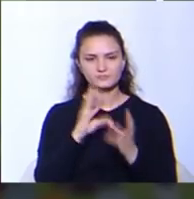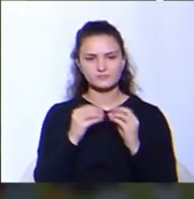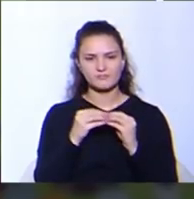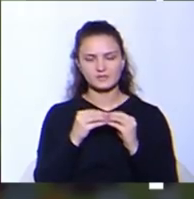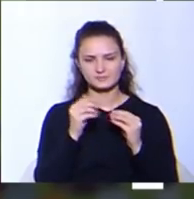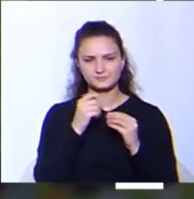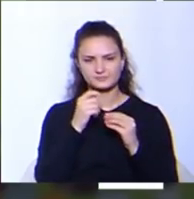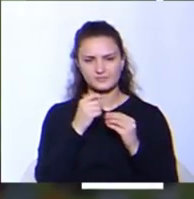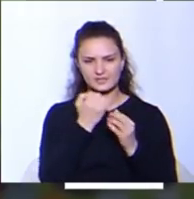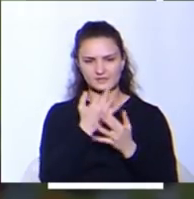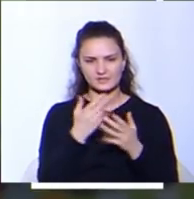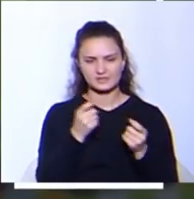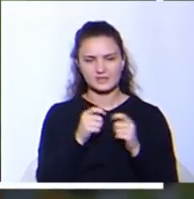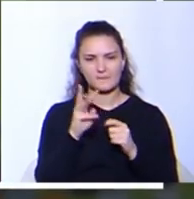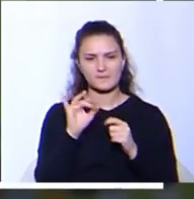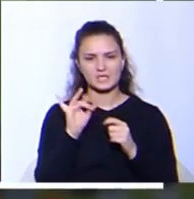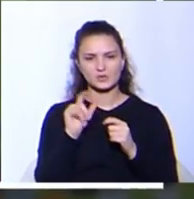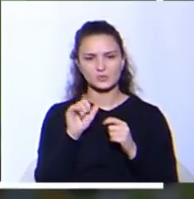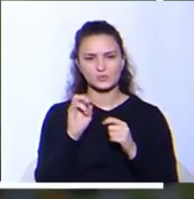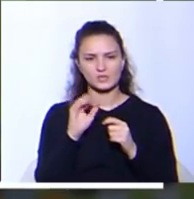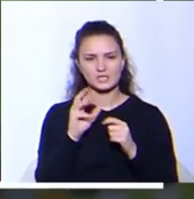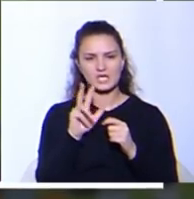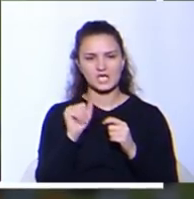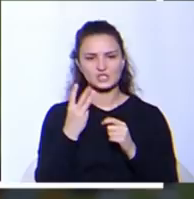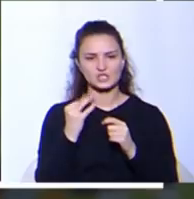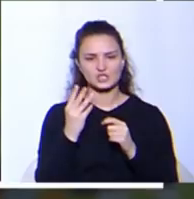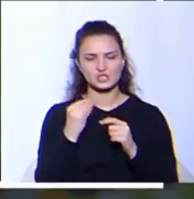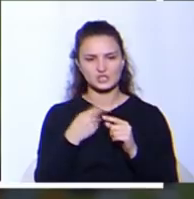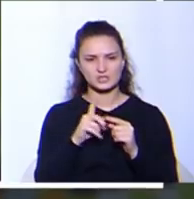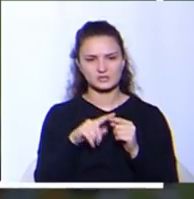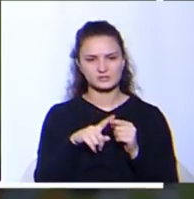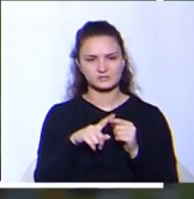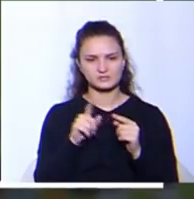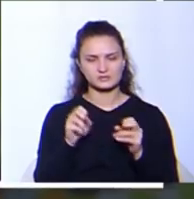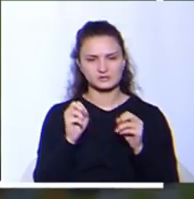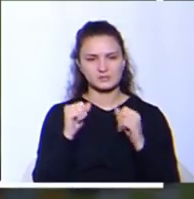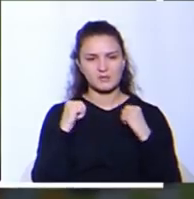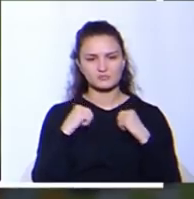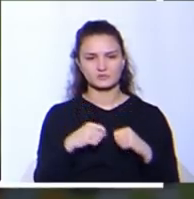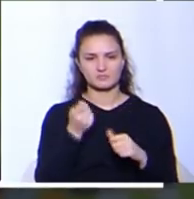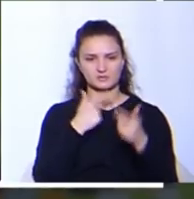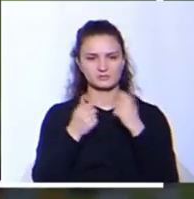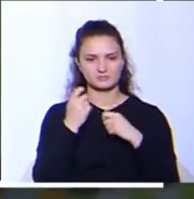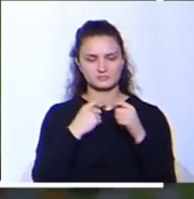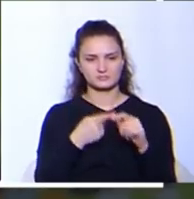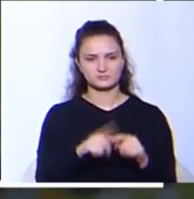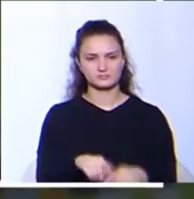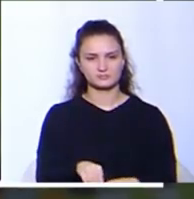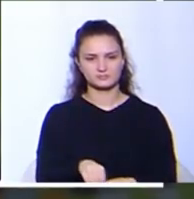გავრცელებულ ნივთიერებათა შორის მათ მარიხუანა ან ჰაშიში და სედატიური, ანუ დამამშვიდებელი საშუალებები